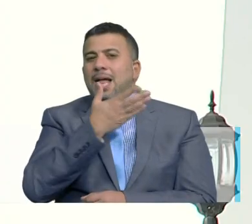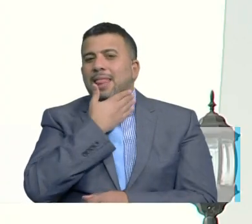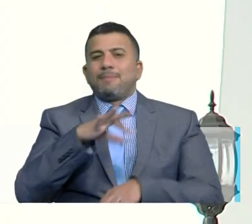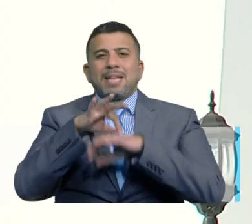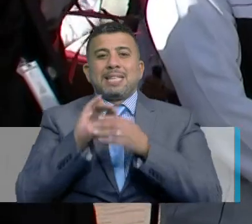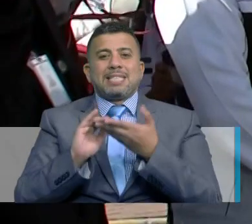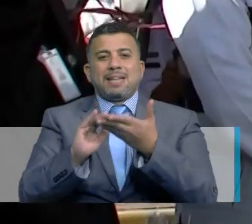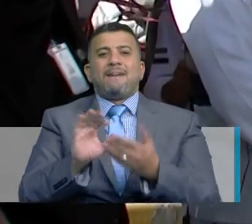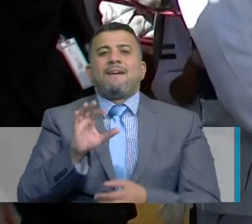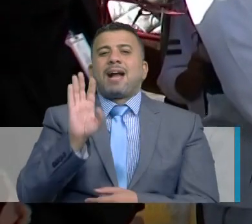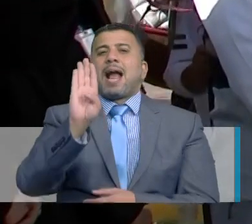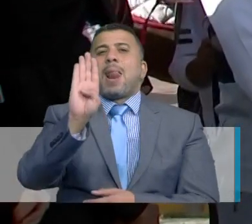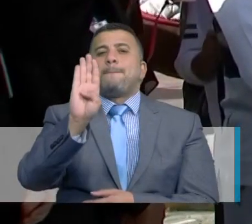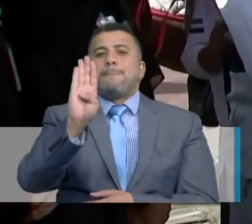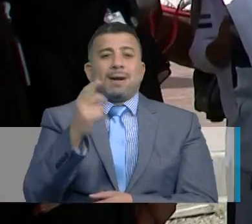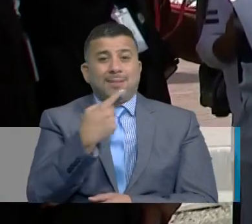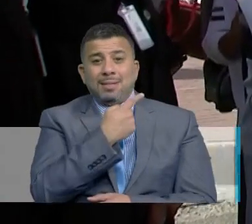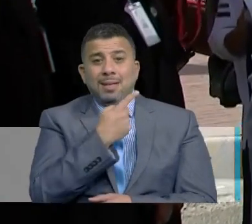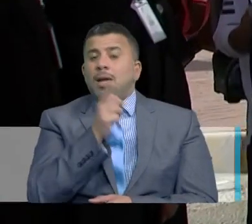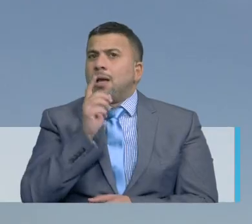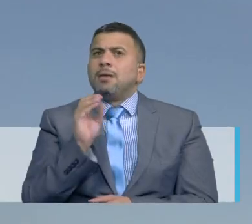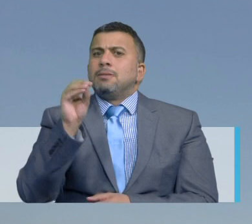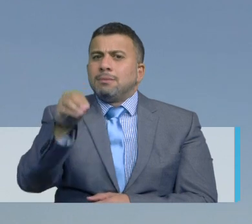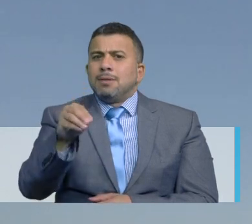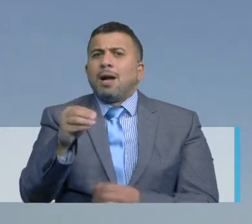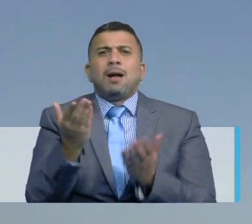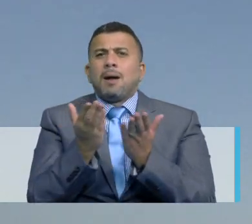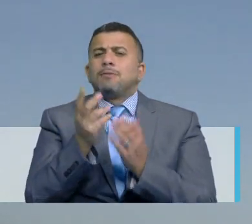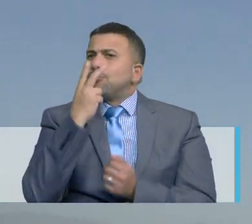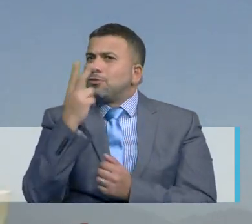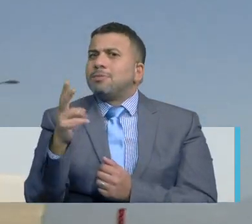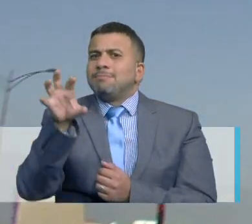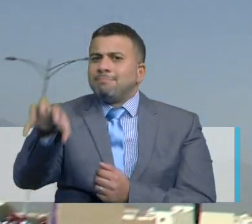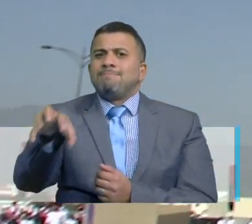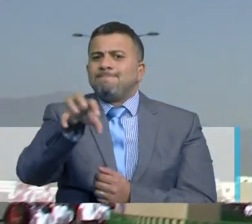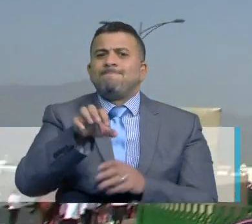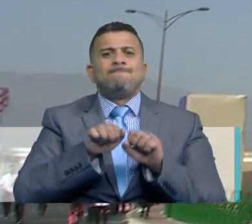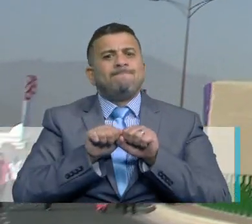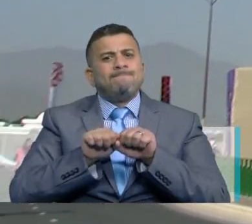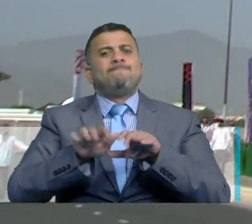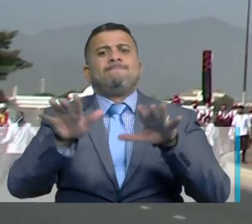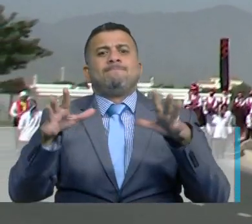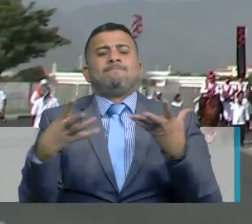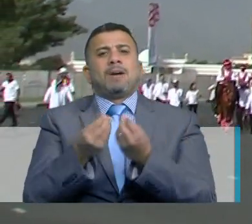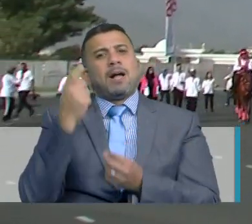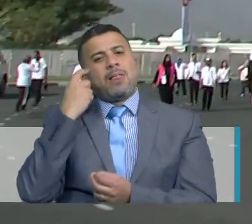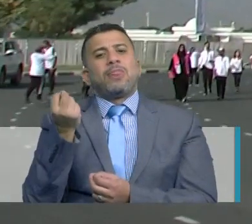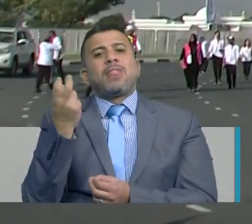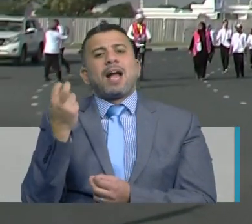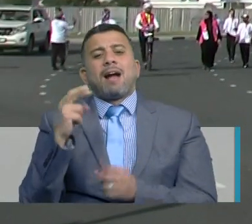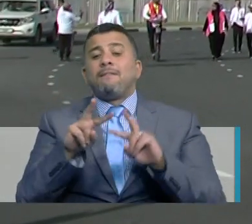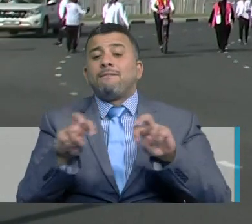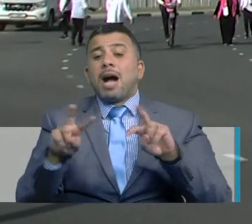للخدمات الإنسانية فرع كلباء ليواصلوا مسيرهم نحو معالم المدينة لتنشر معها ثقافة